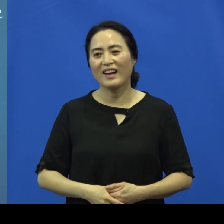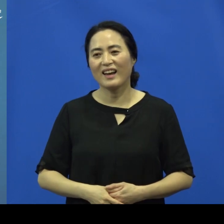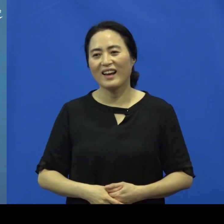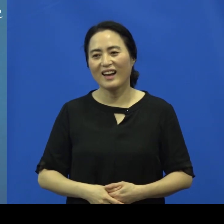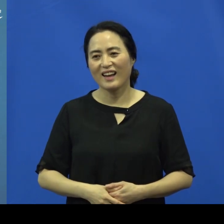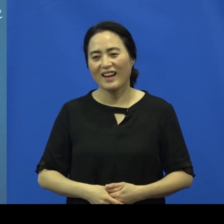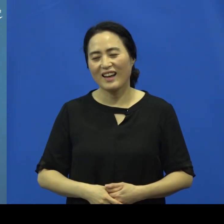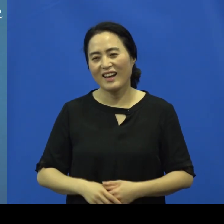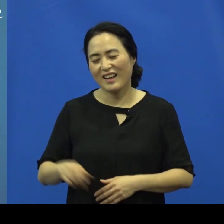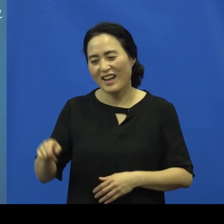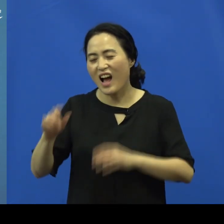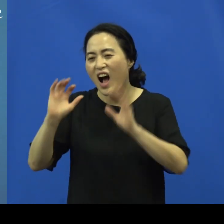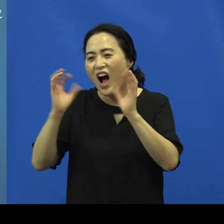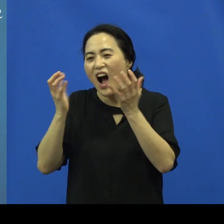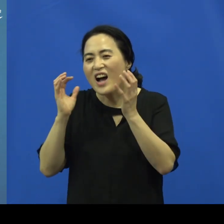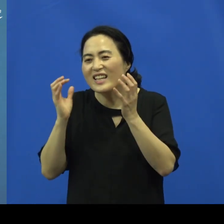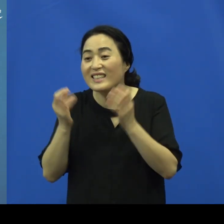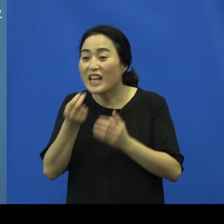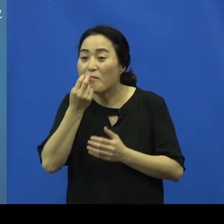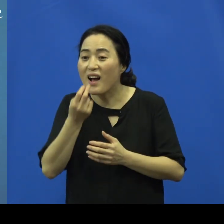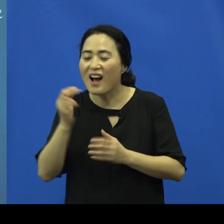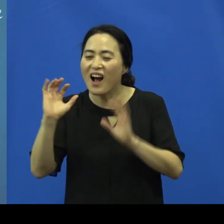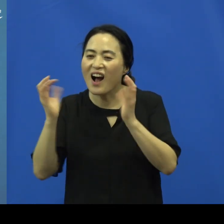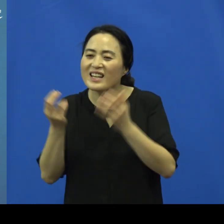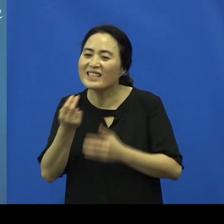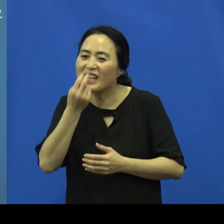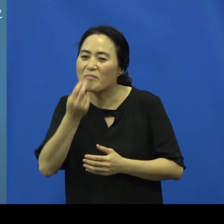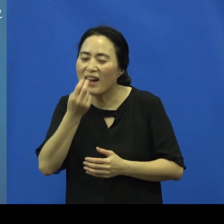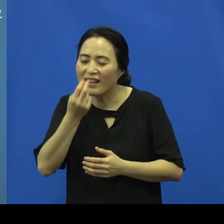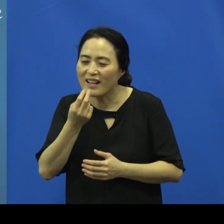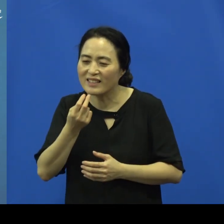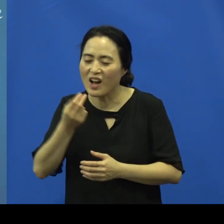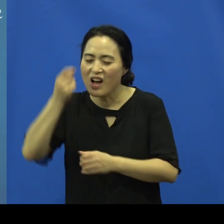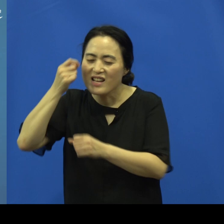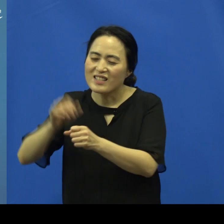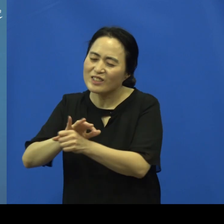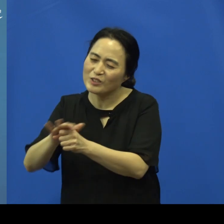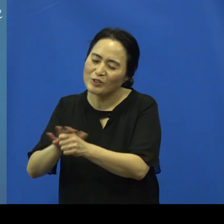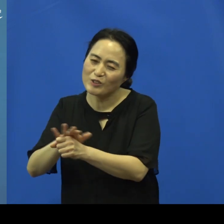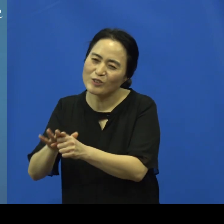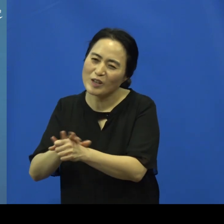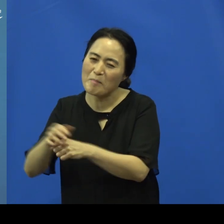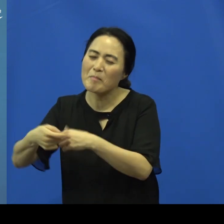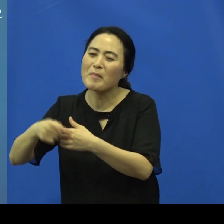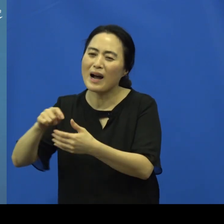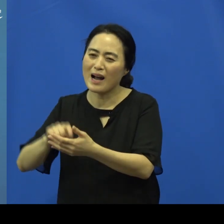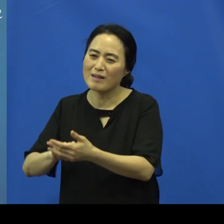그런 어린 생명에 대한 스프랑크 니조마의 뜨거운 심장을 가지고 있는 거예요.